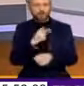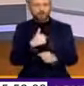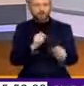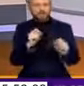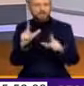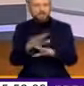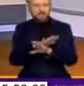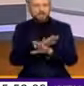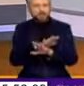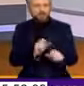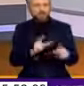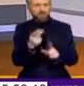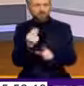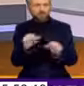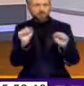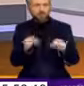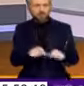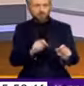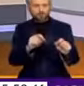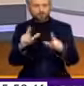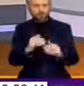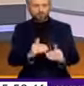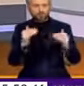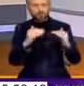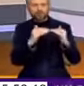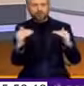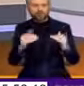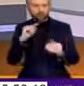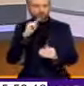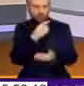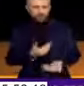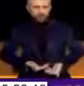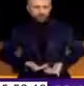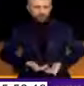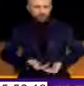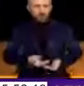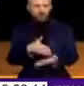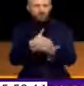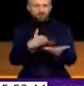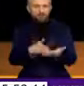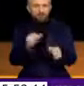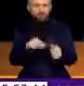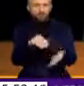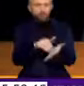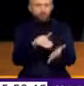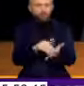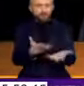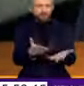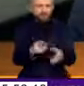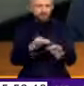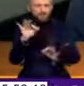підняли, піднімати ціни можна, піднімаючи рівень економічного життя. Угу. Тобто буханка хліба може коштувати, є